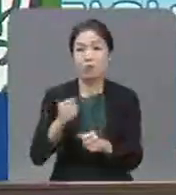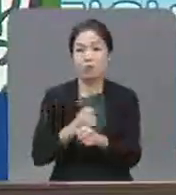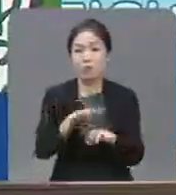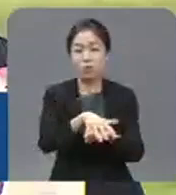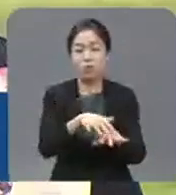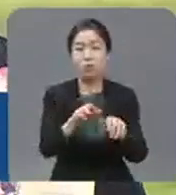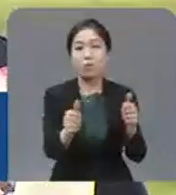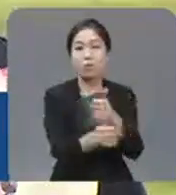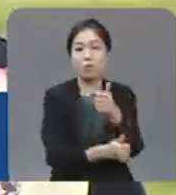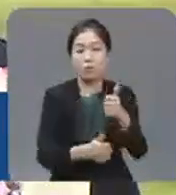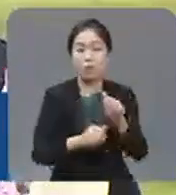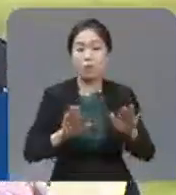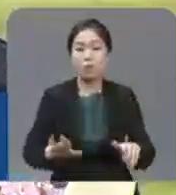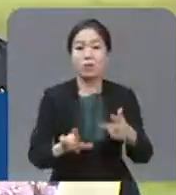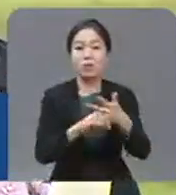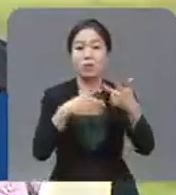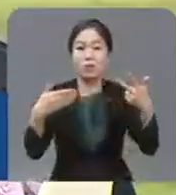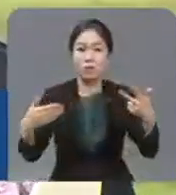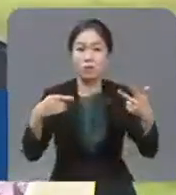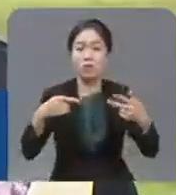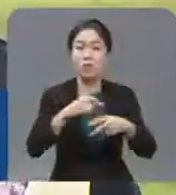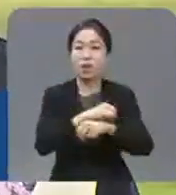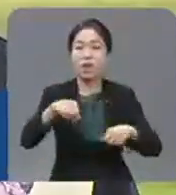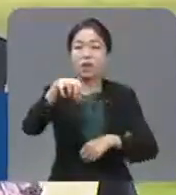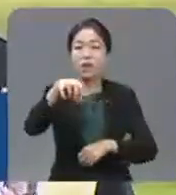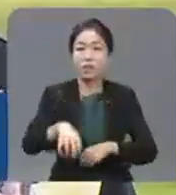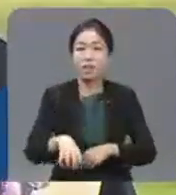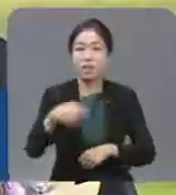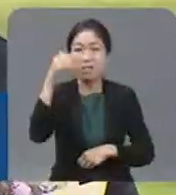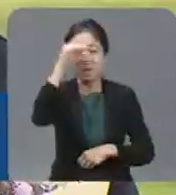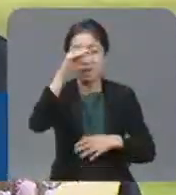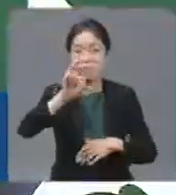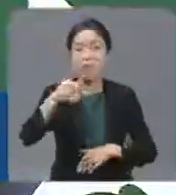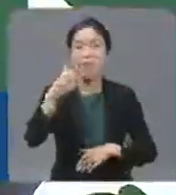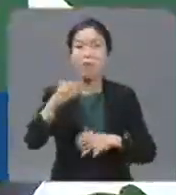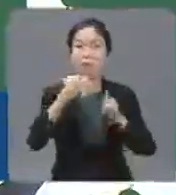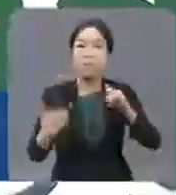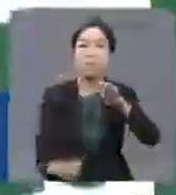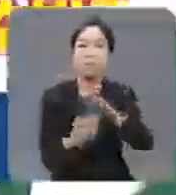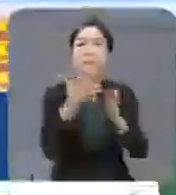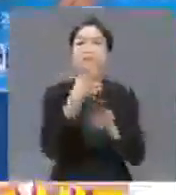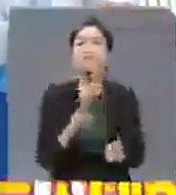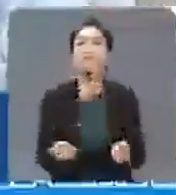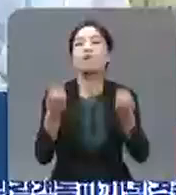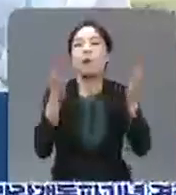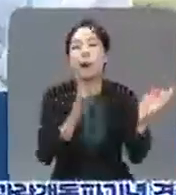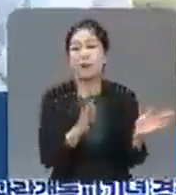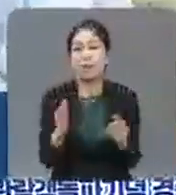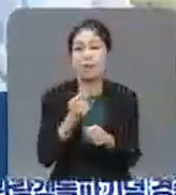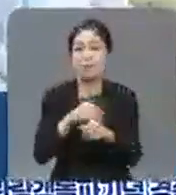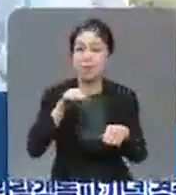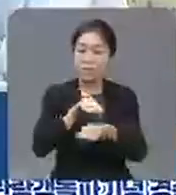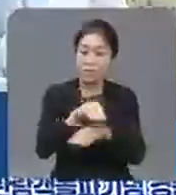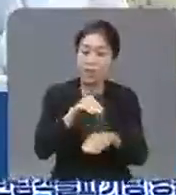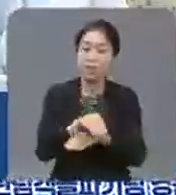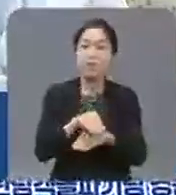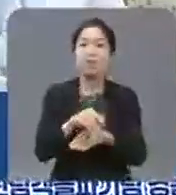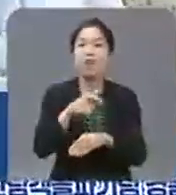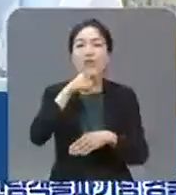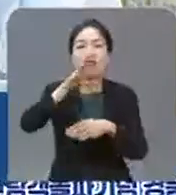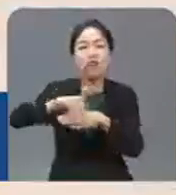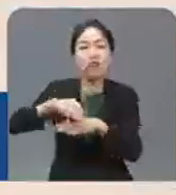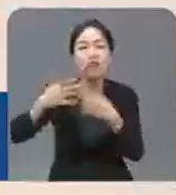조직위원회는 오는 9일 5천 그린광장에서 관람객 500만 돌파 축하 행사를 열어 자동차와 제습기